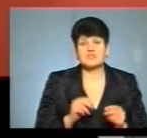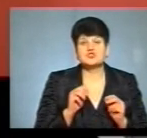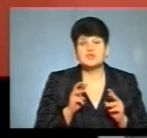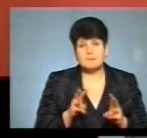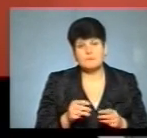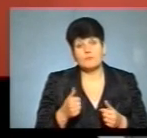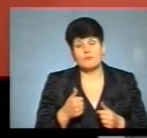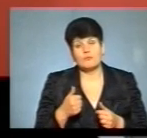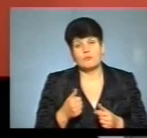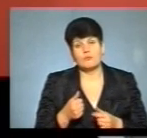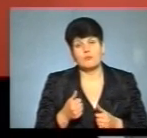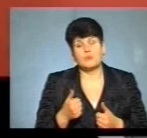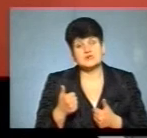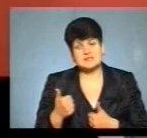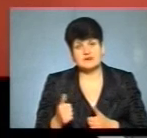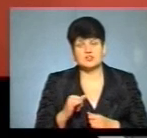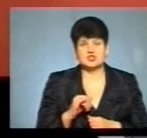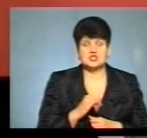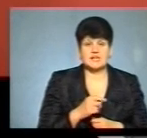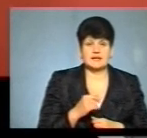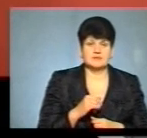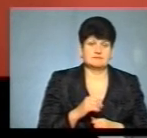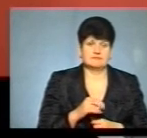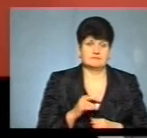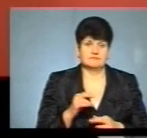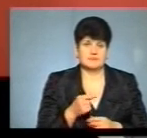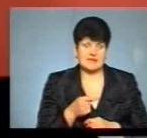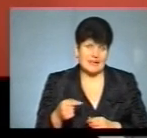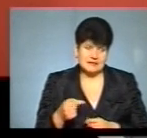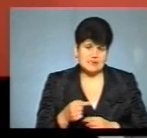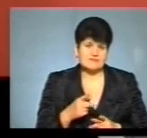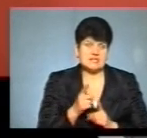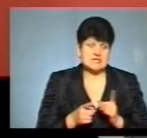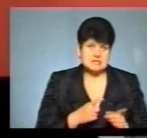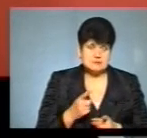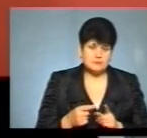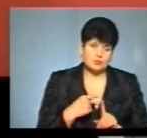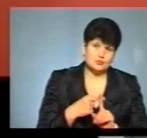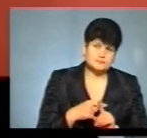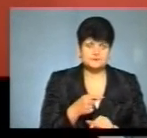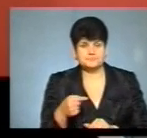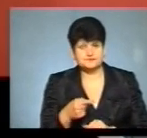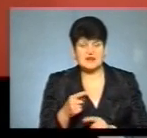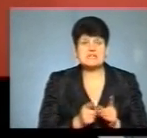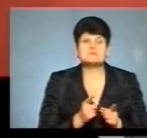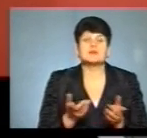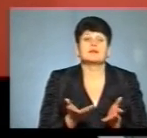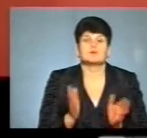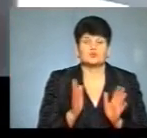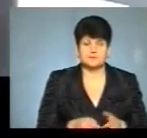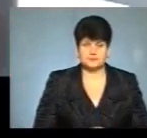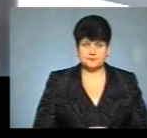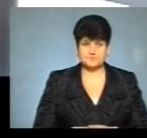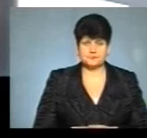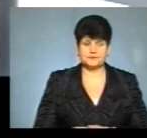чи негативні такі зміни, що вже обласний бюджет, область не буде певним чи посередником, якимось чином, як можете відкоментувати такі зміни? Звичайно,